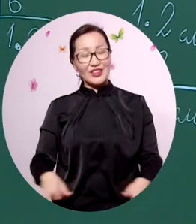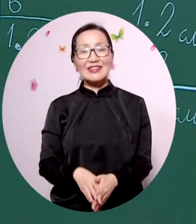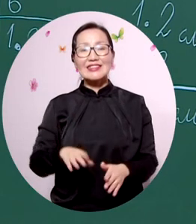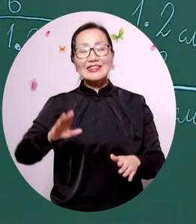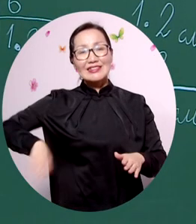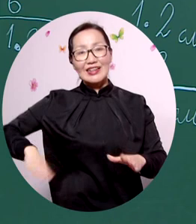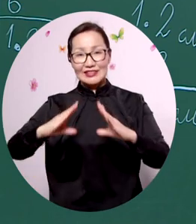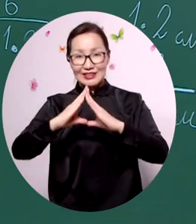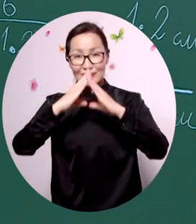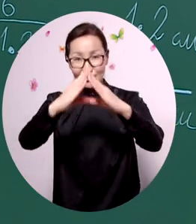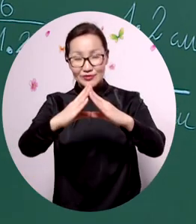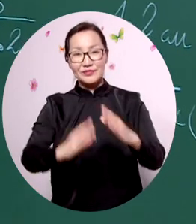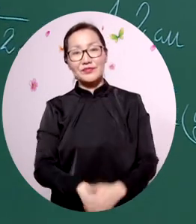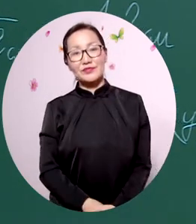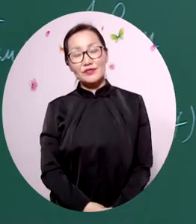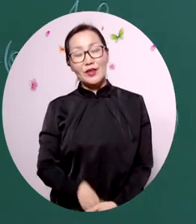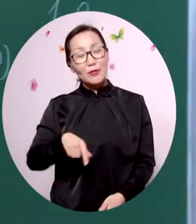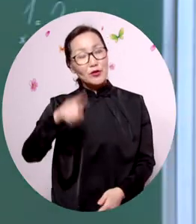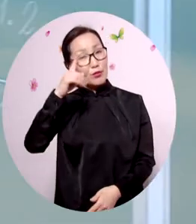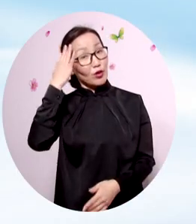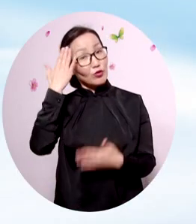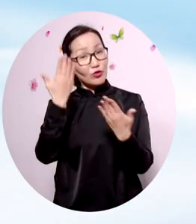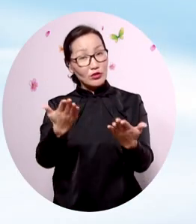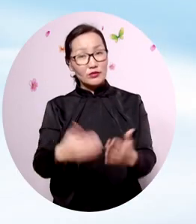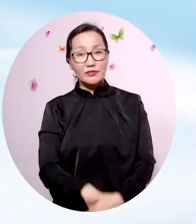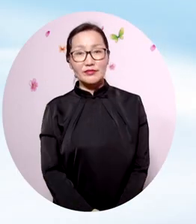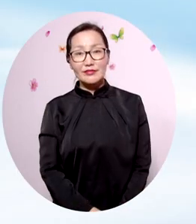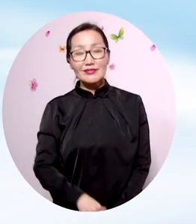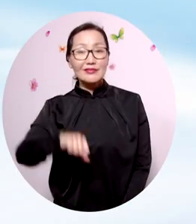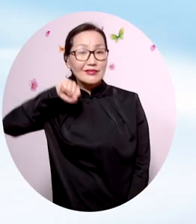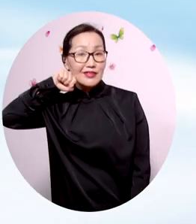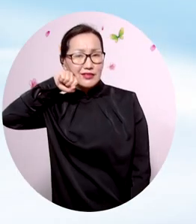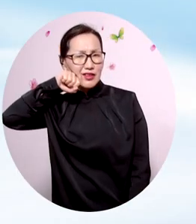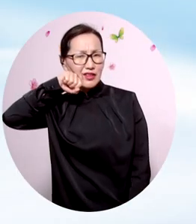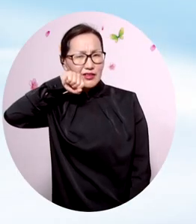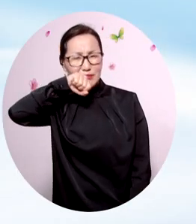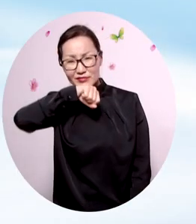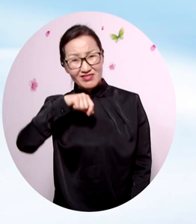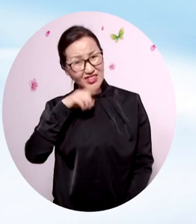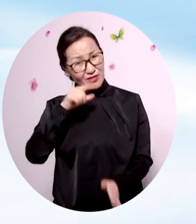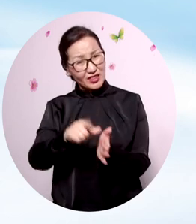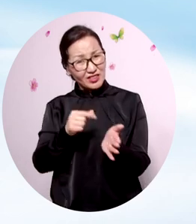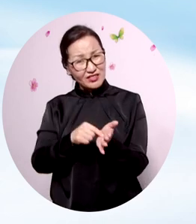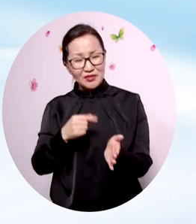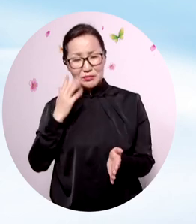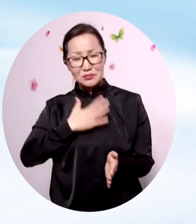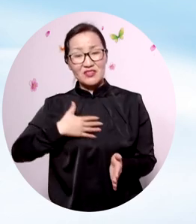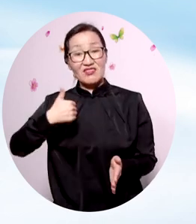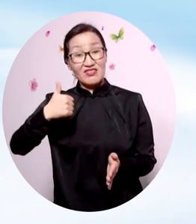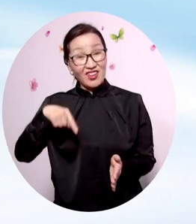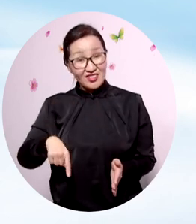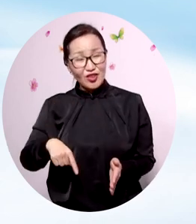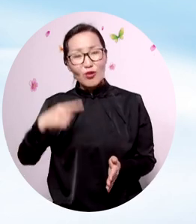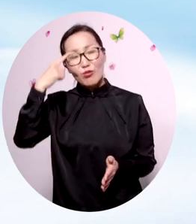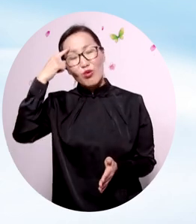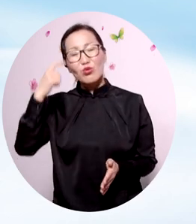дараагийнхаа даалгаварт оръё. Дараа нь хүшнийг бодлого бодуулъя. За тарга маань бид нарт маш их амин дэмтэй цагаан эдэ.